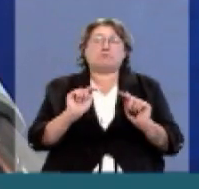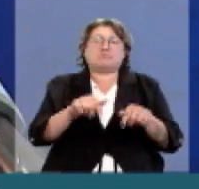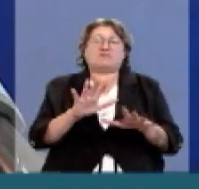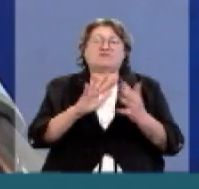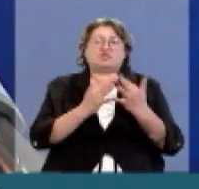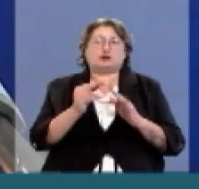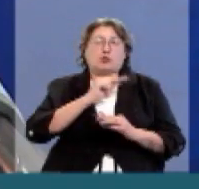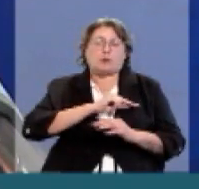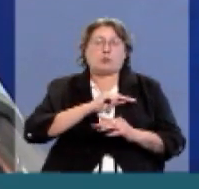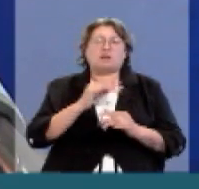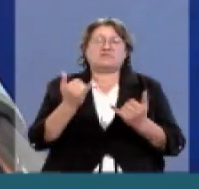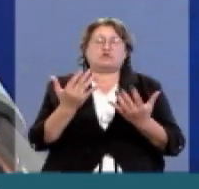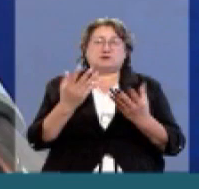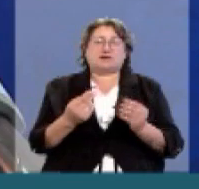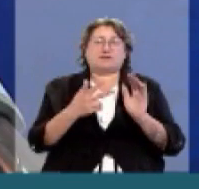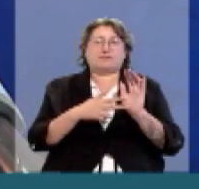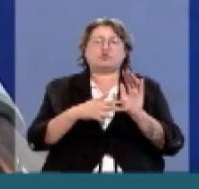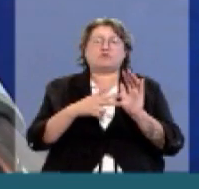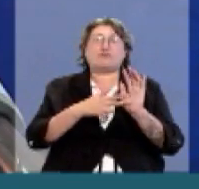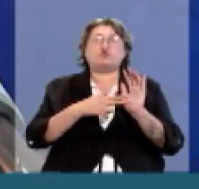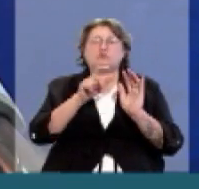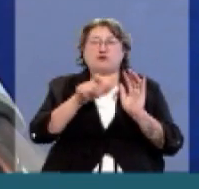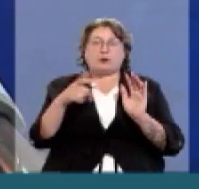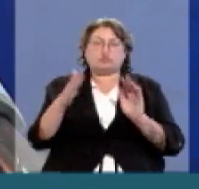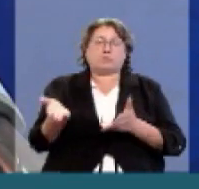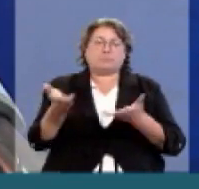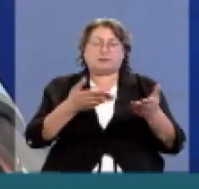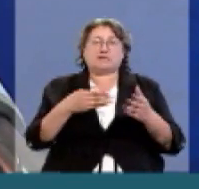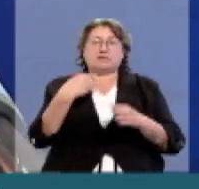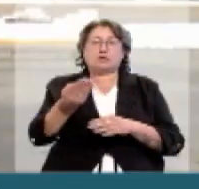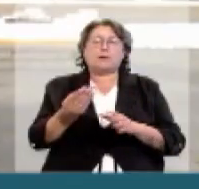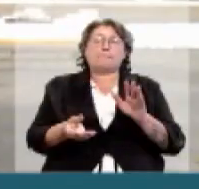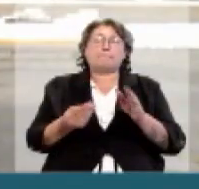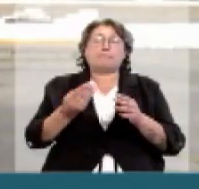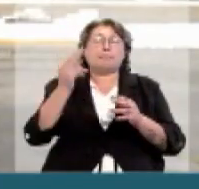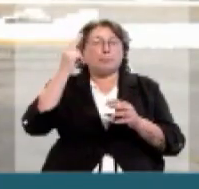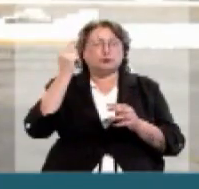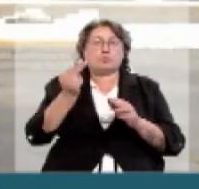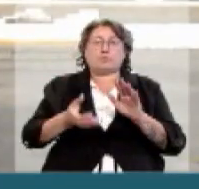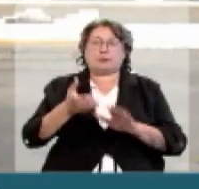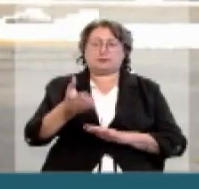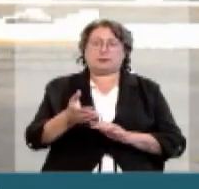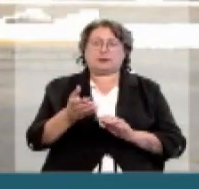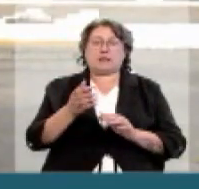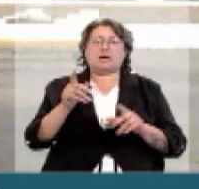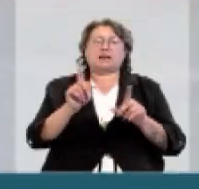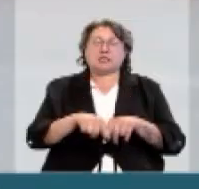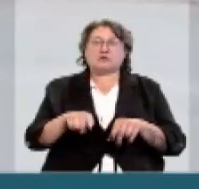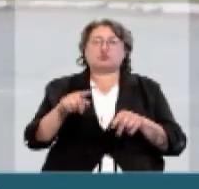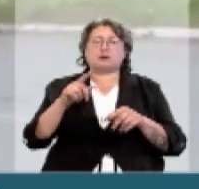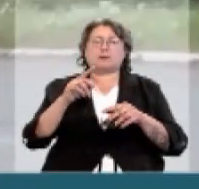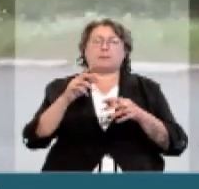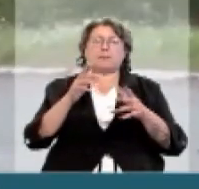8 маманға 2 миллион 760 мың теңге сомасына көтерме жәрдемақы беріледі. Сонымен қатар Қарасу ауданында жылу